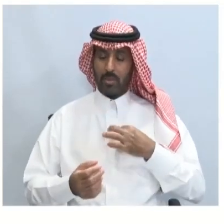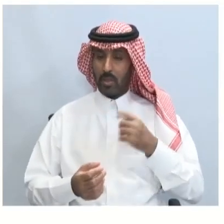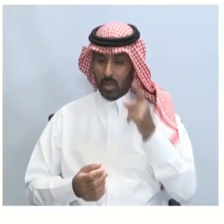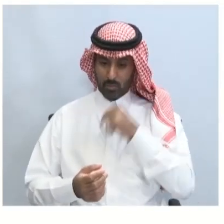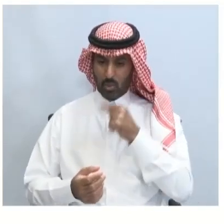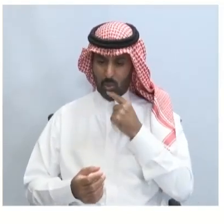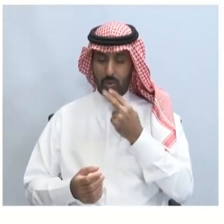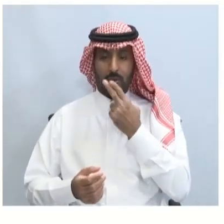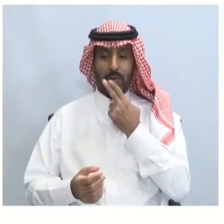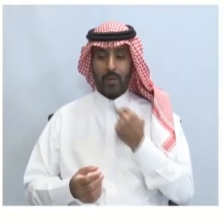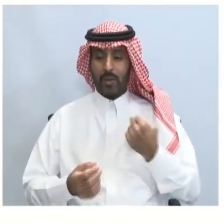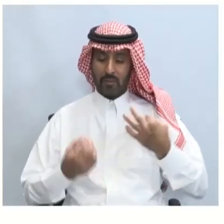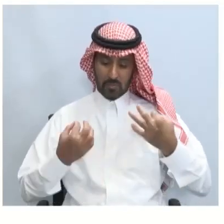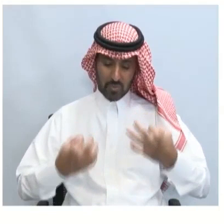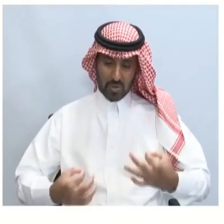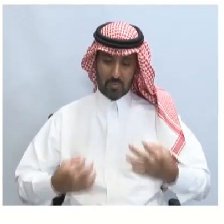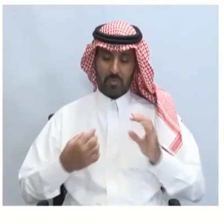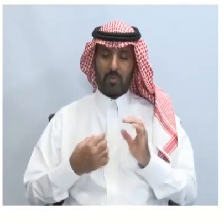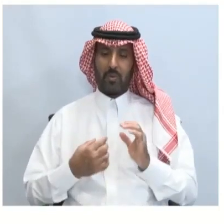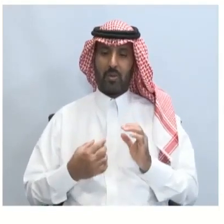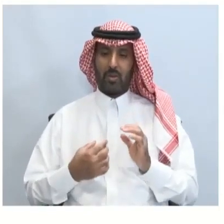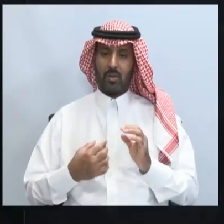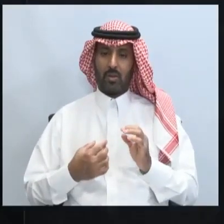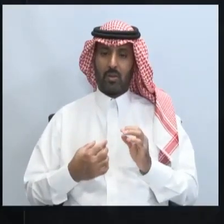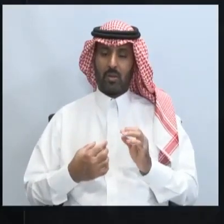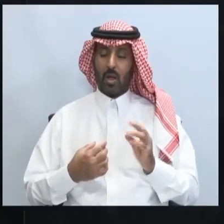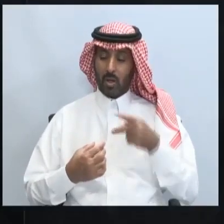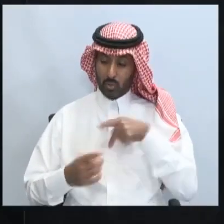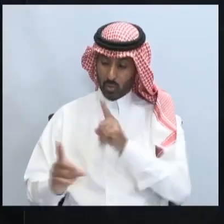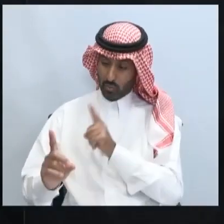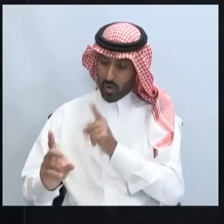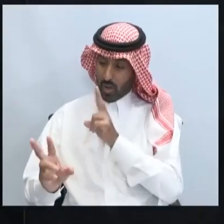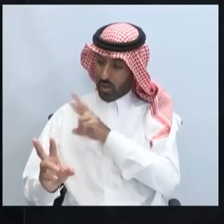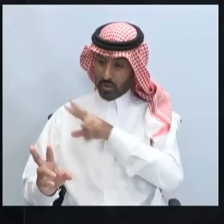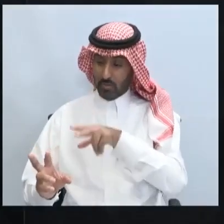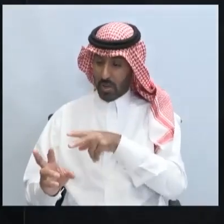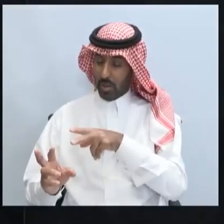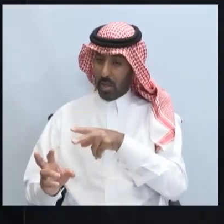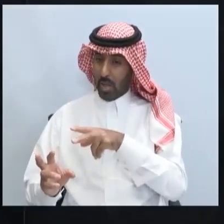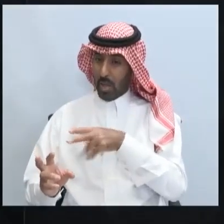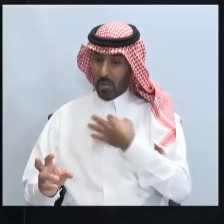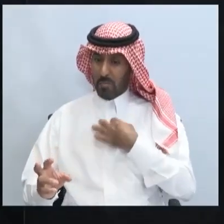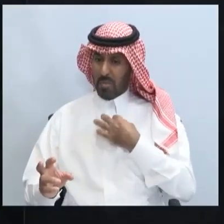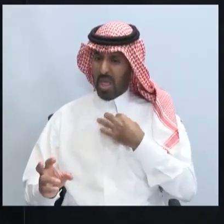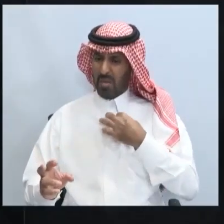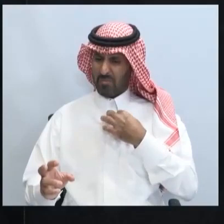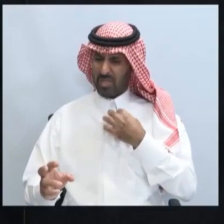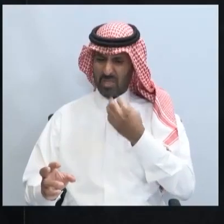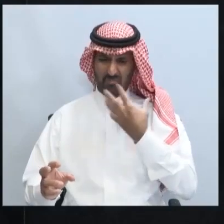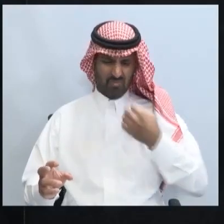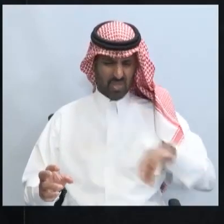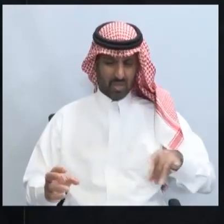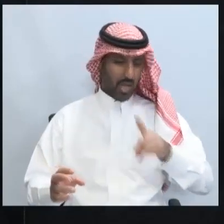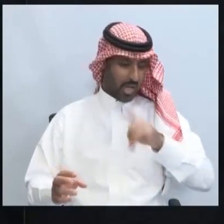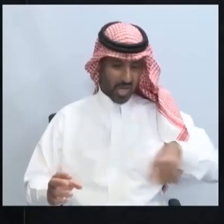ومرتبه لا اظهر للاخرين بملابس متسخه او قذره لا وانما دائما اظهر بملابس نظيف